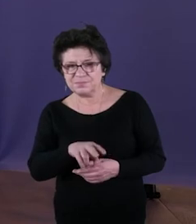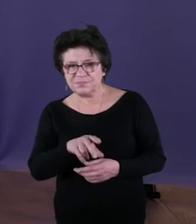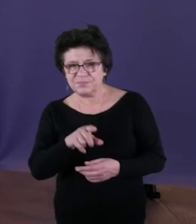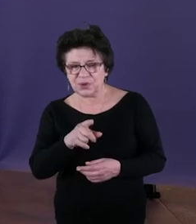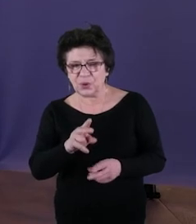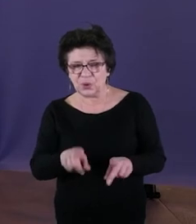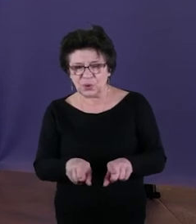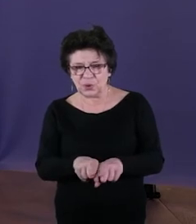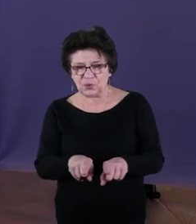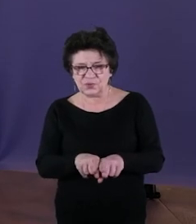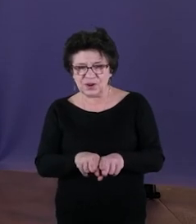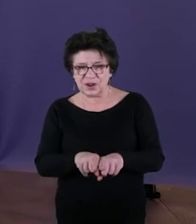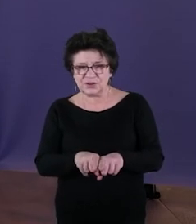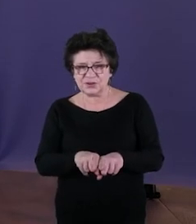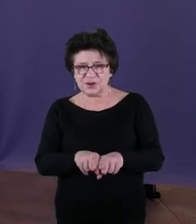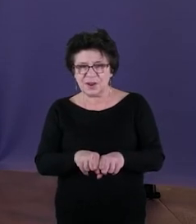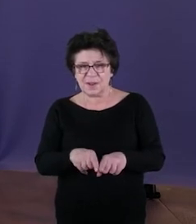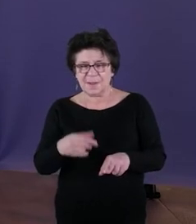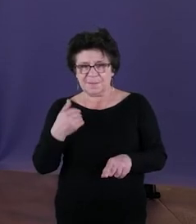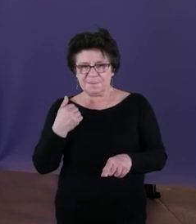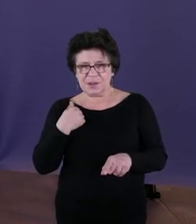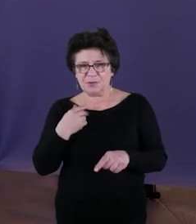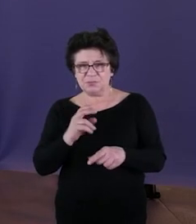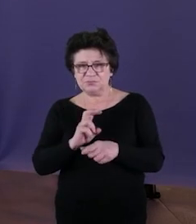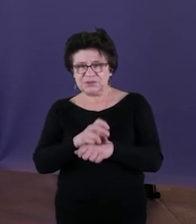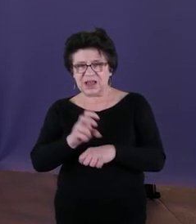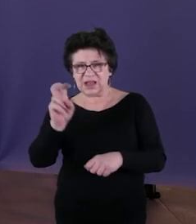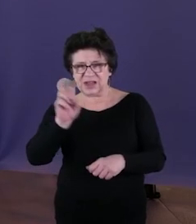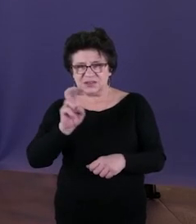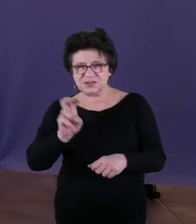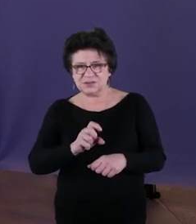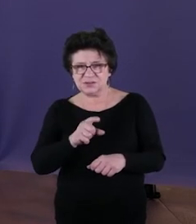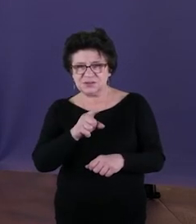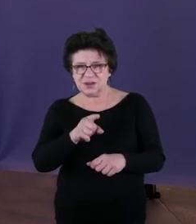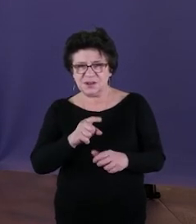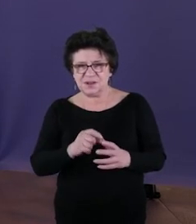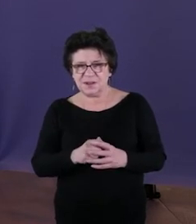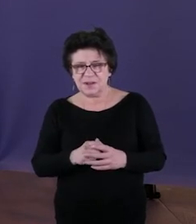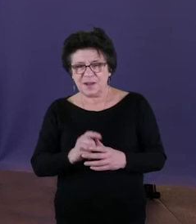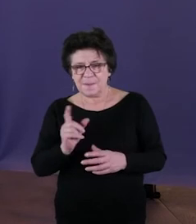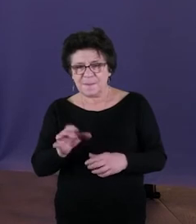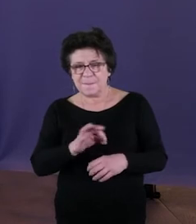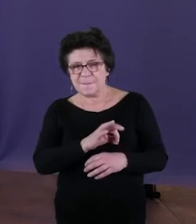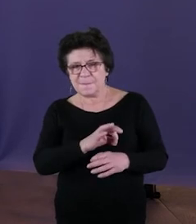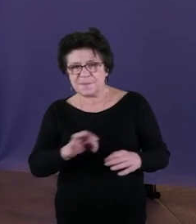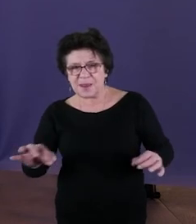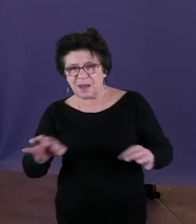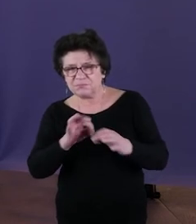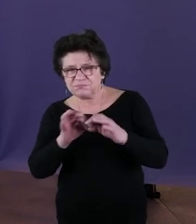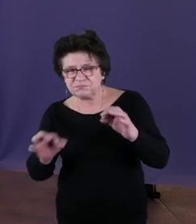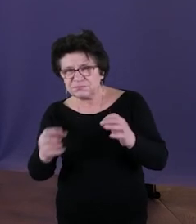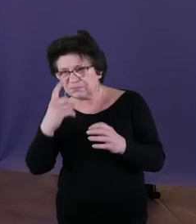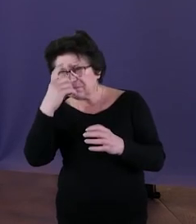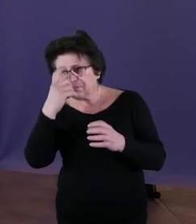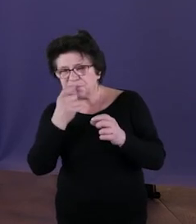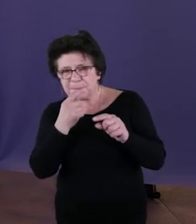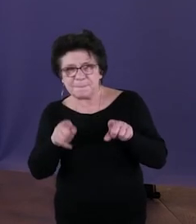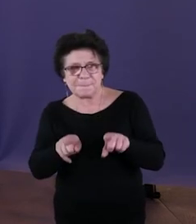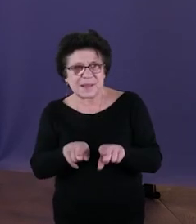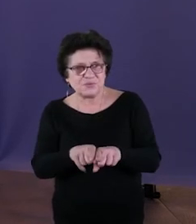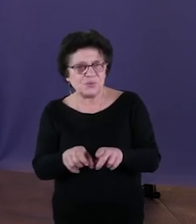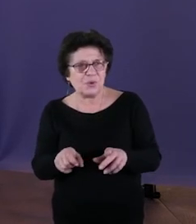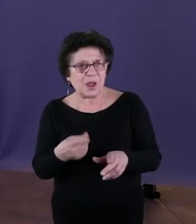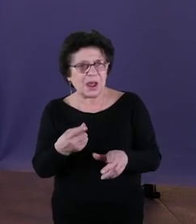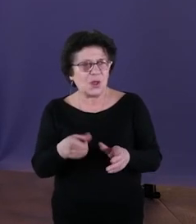wszedł w Szeregi SS tych pomiarów dokonywał to to jest Seata